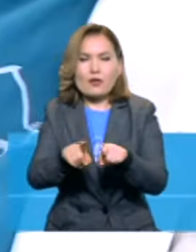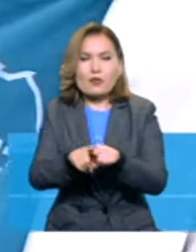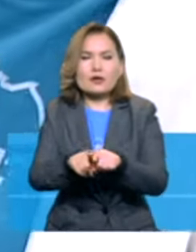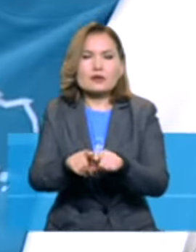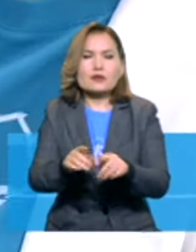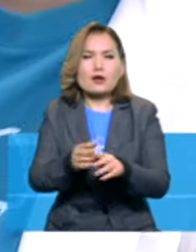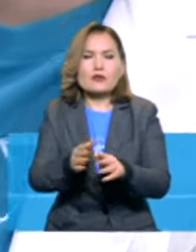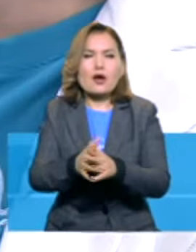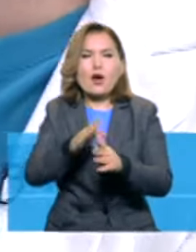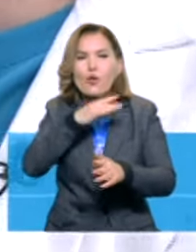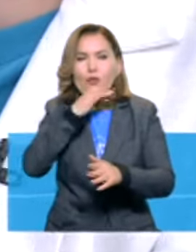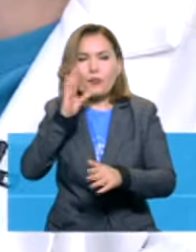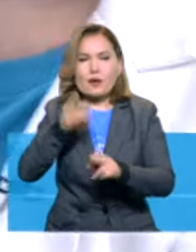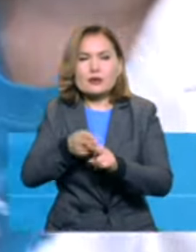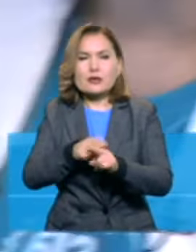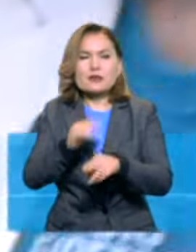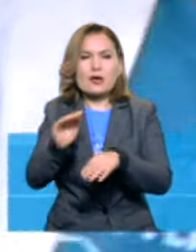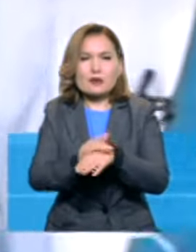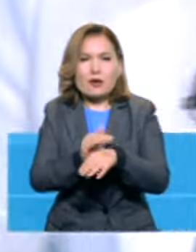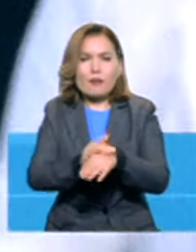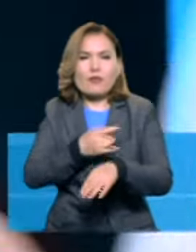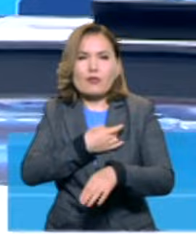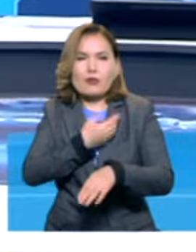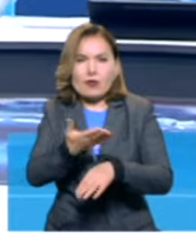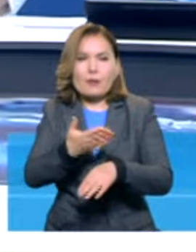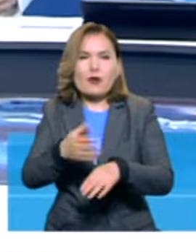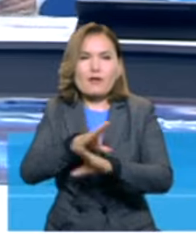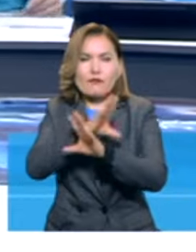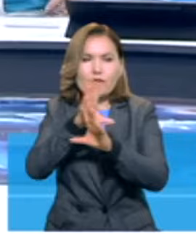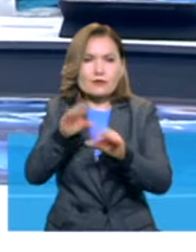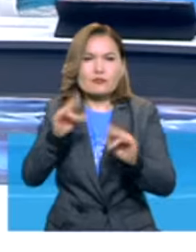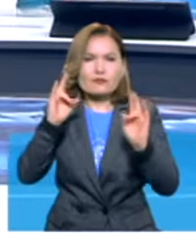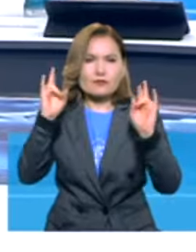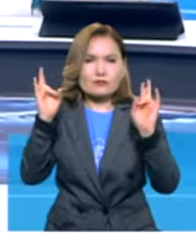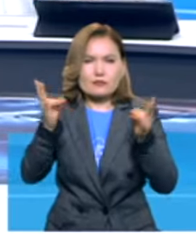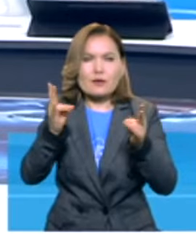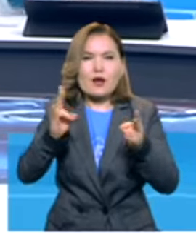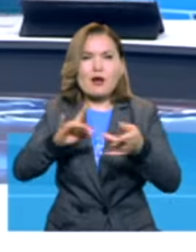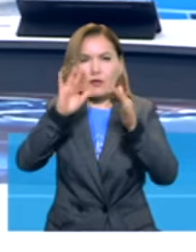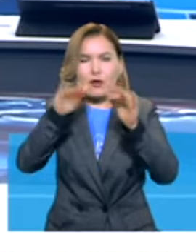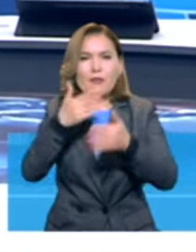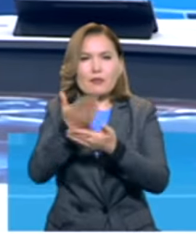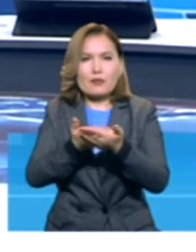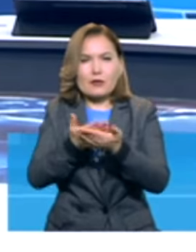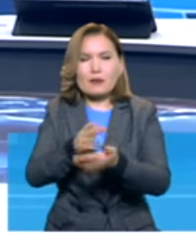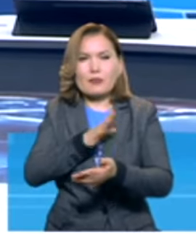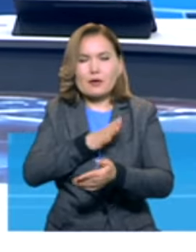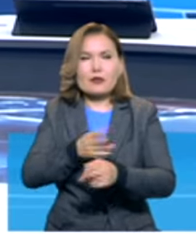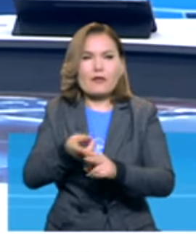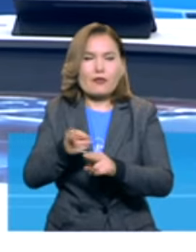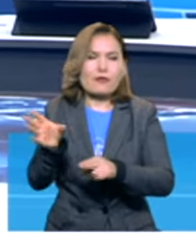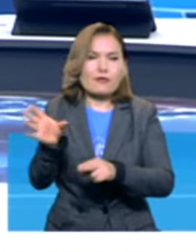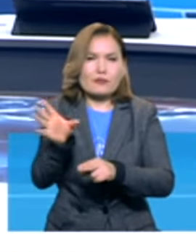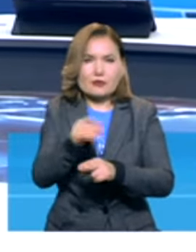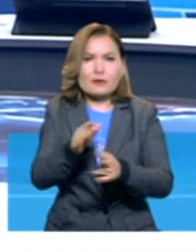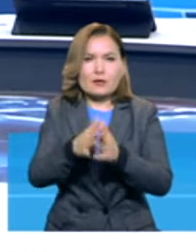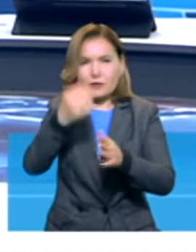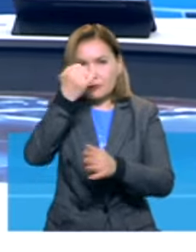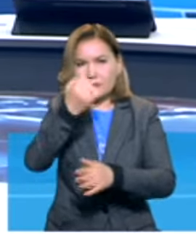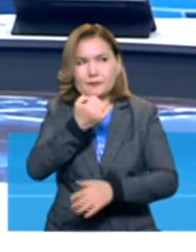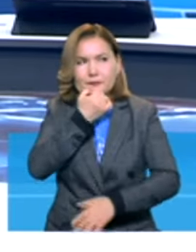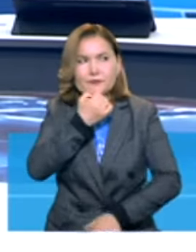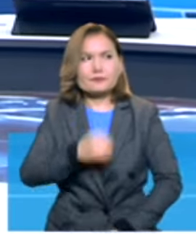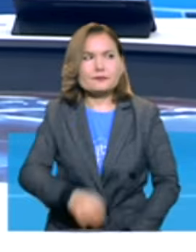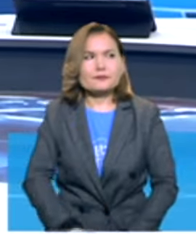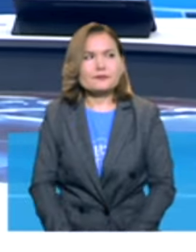Сенің жасаған жақсылығың жақсылыққа ұласып жатыр. Рахмет. Халқымыз тыныш болсын.